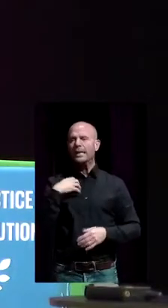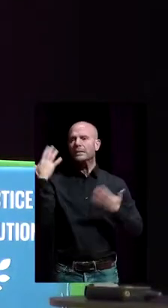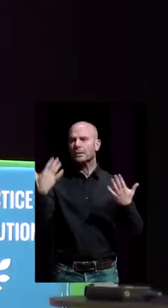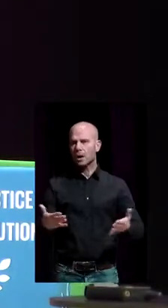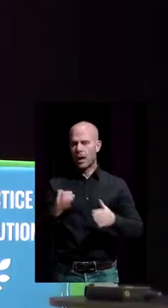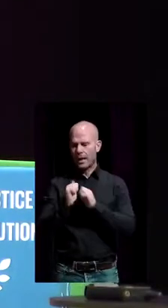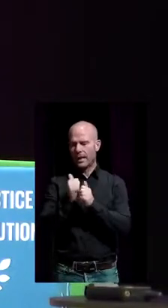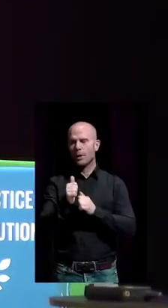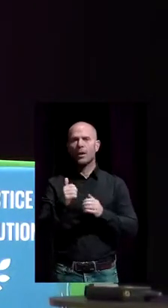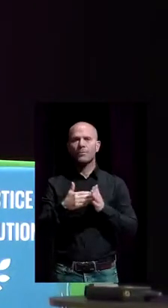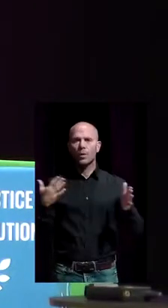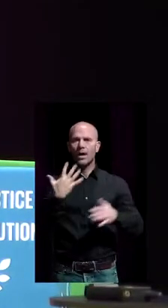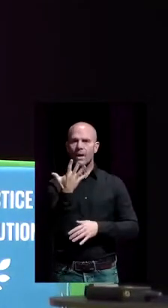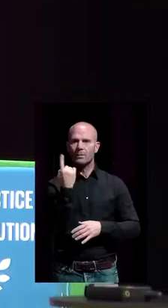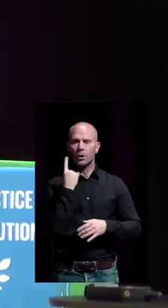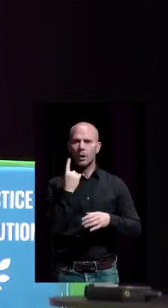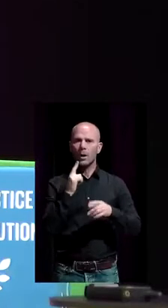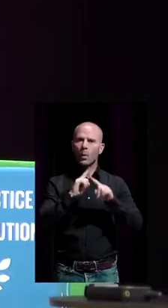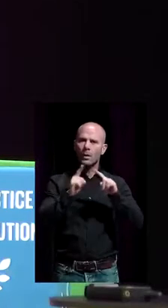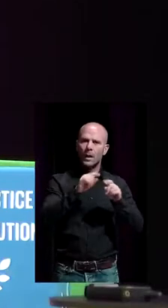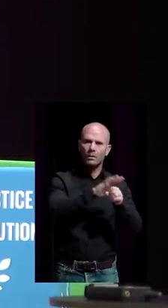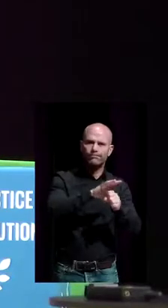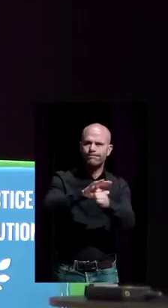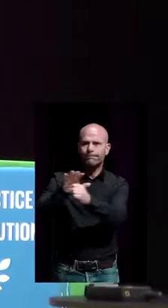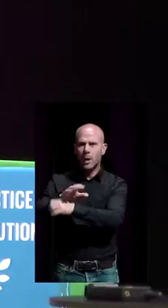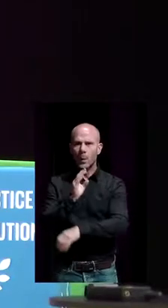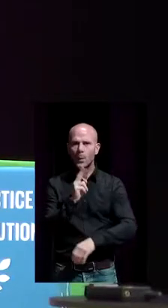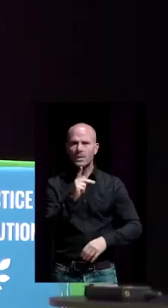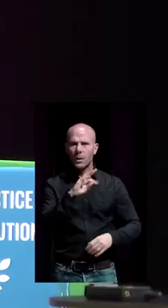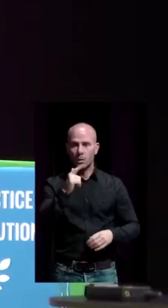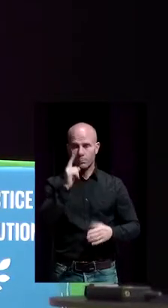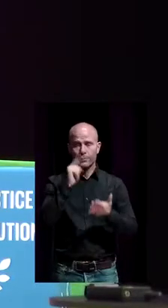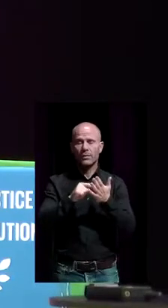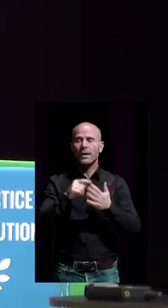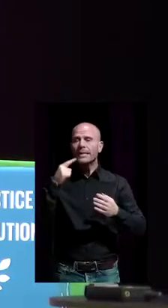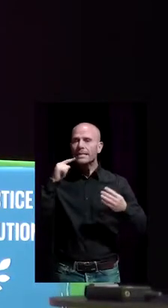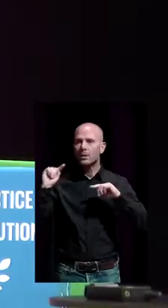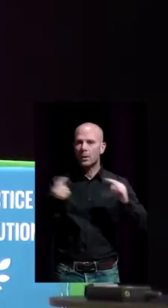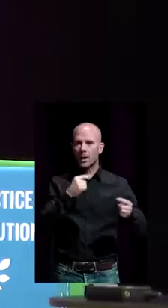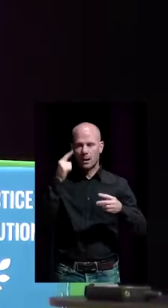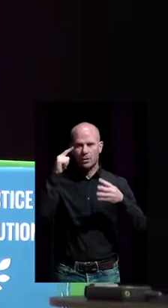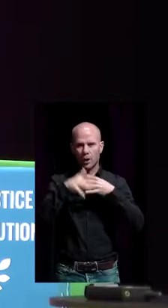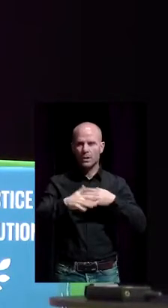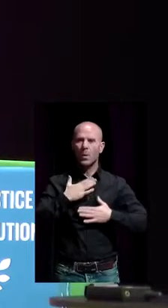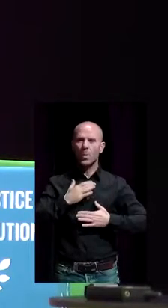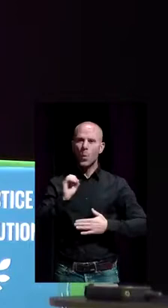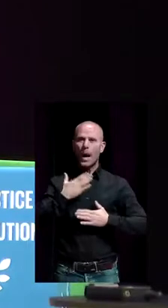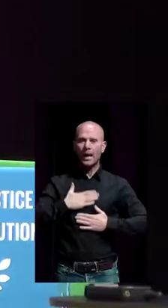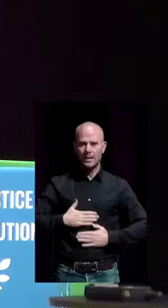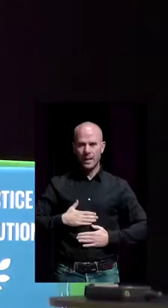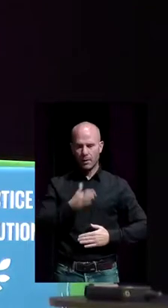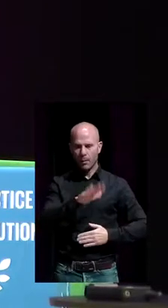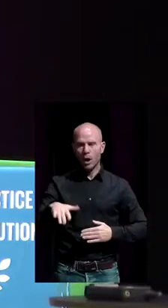5 olika utskott möttes för att diskutera psykisk ohälsa med fokus på barnens situation.